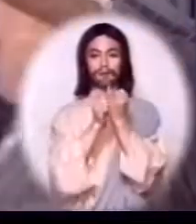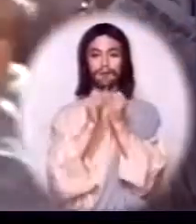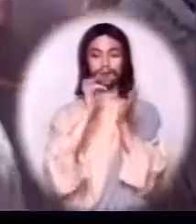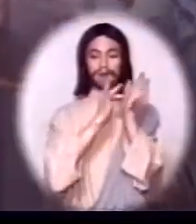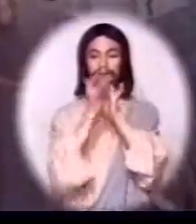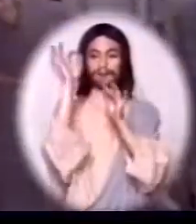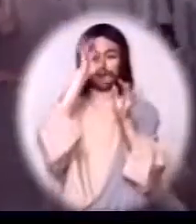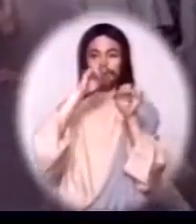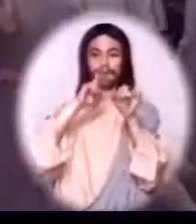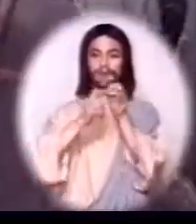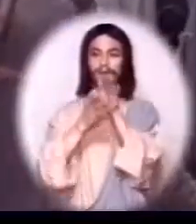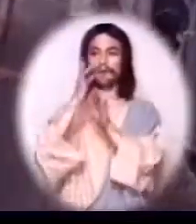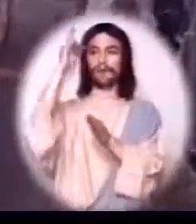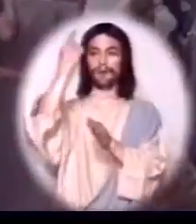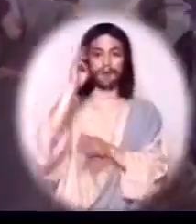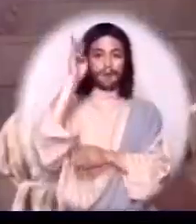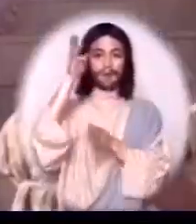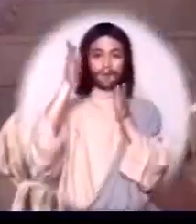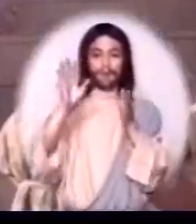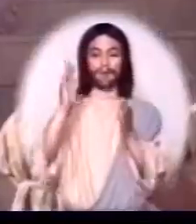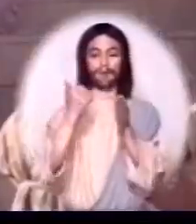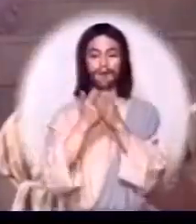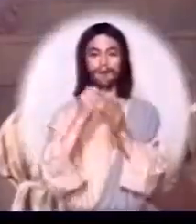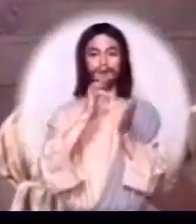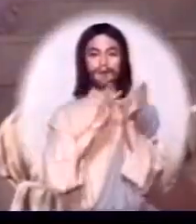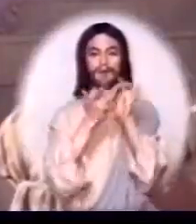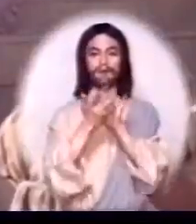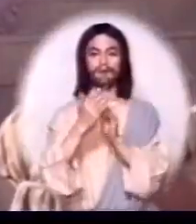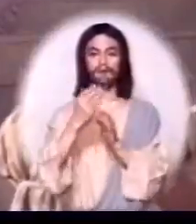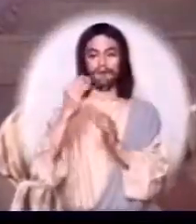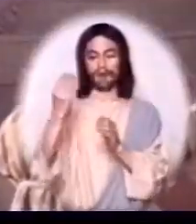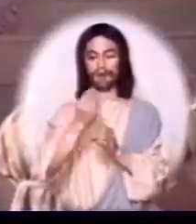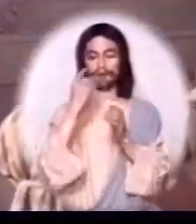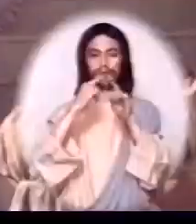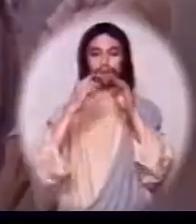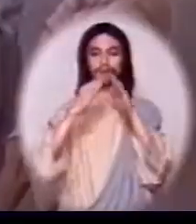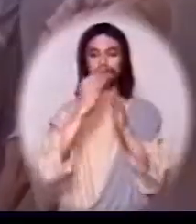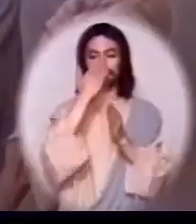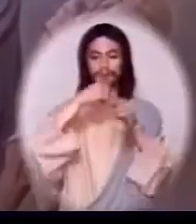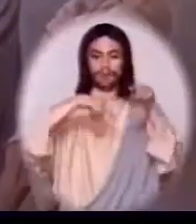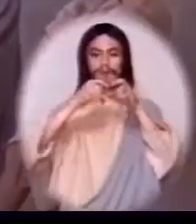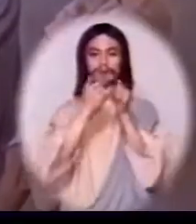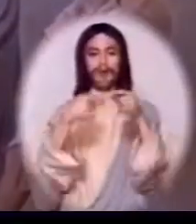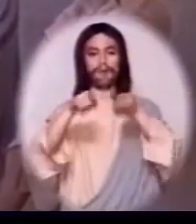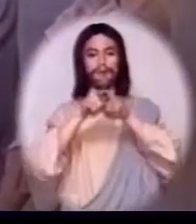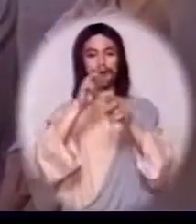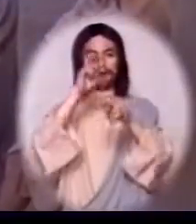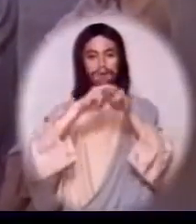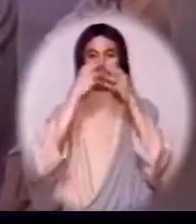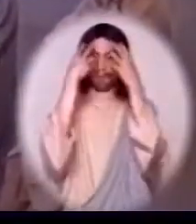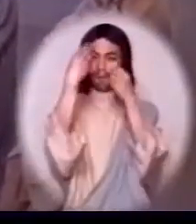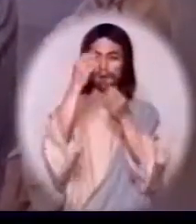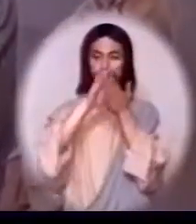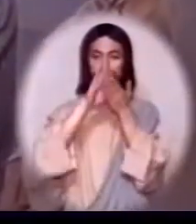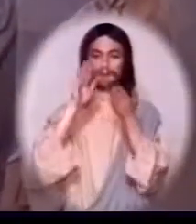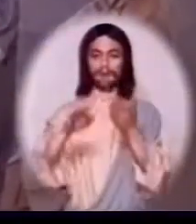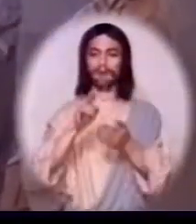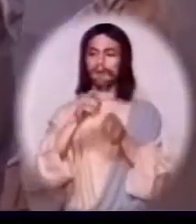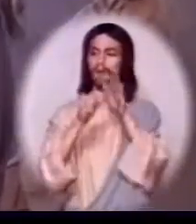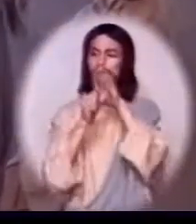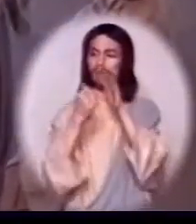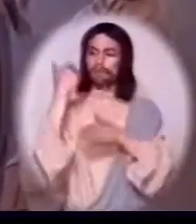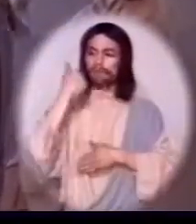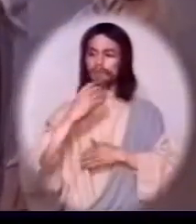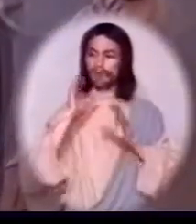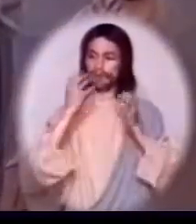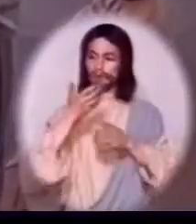그들이 예수를 찾기 위해 시내로 돌아온 지 3일째 되던 날 그가 성전의 유대 종교 지도자들과 함께 앉아있는 것을 보았습니다. 이